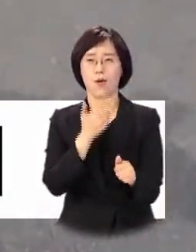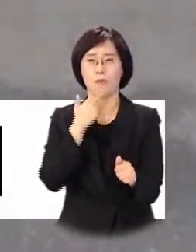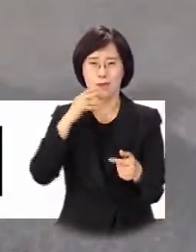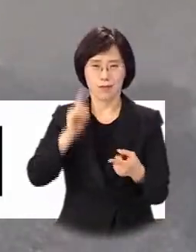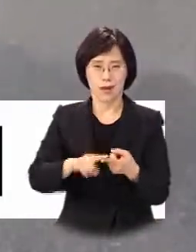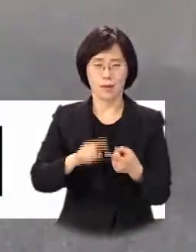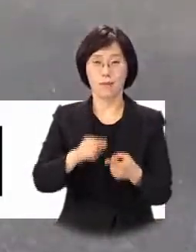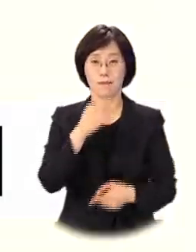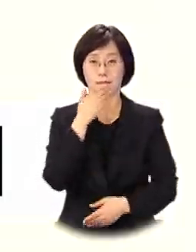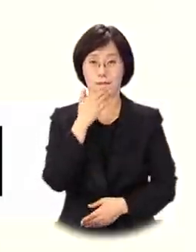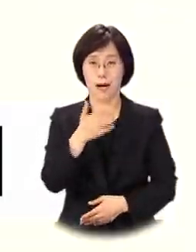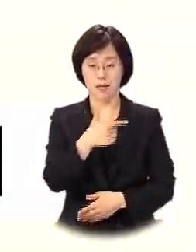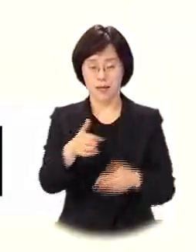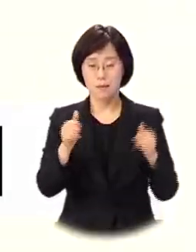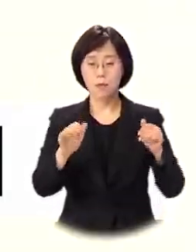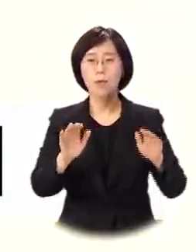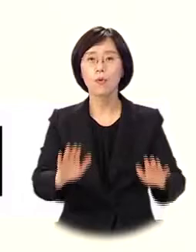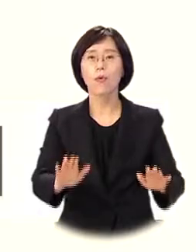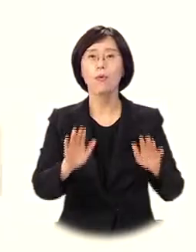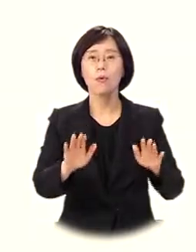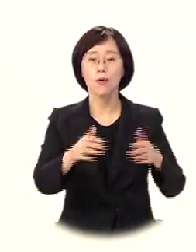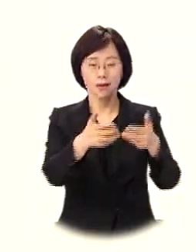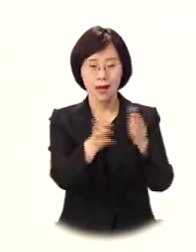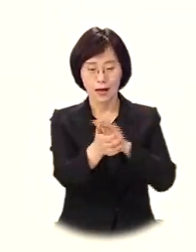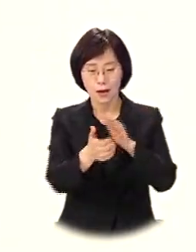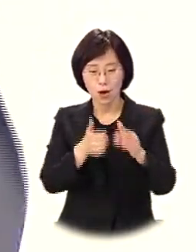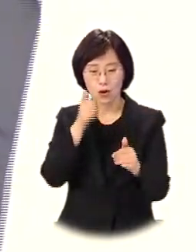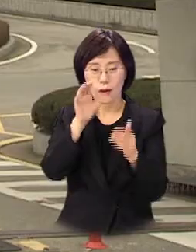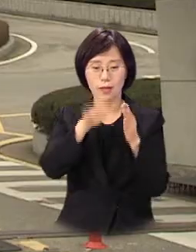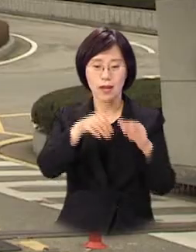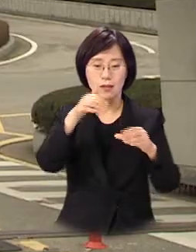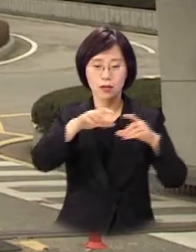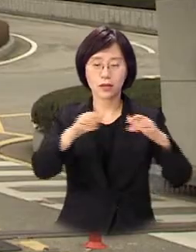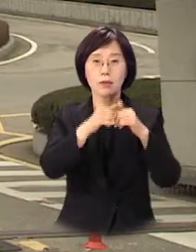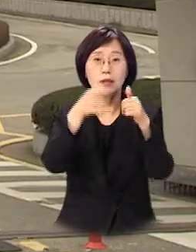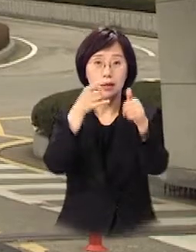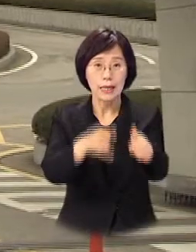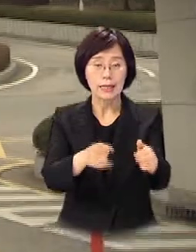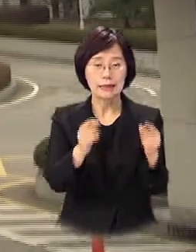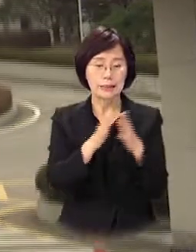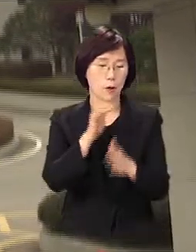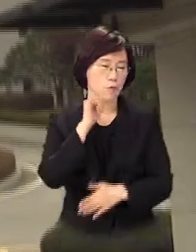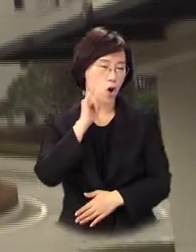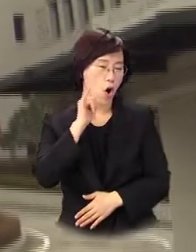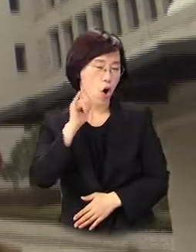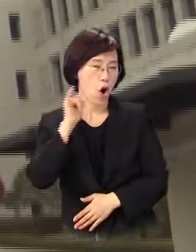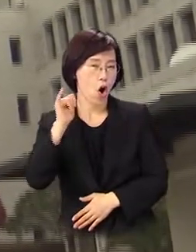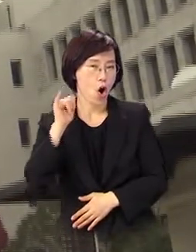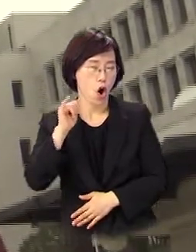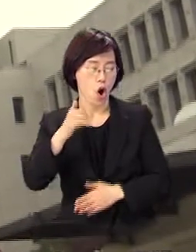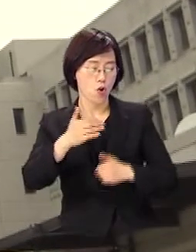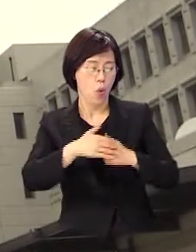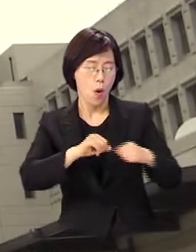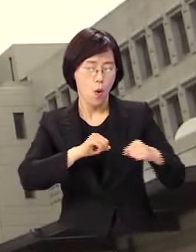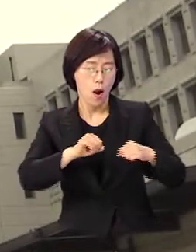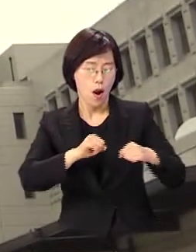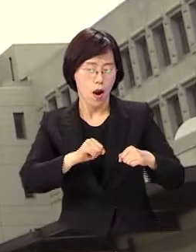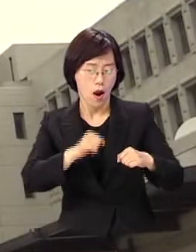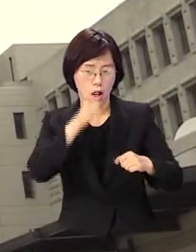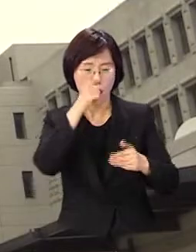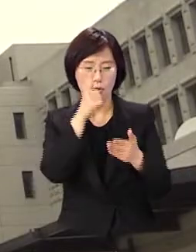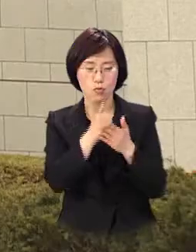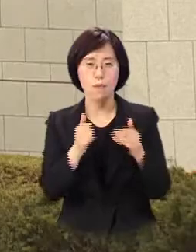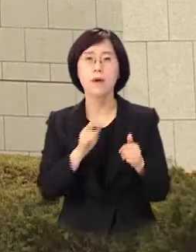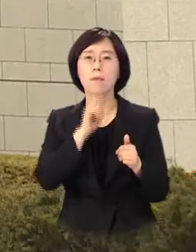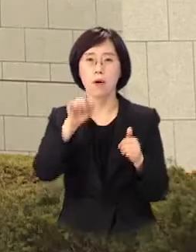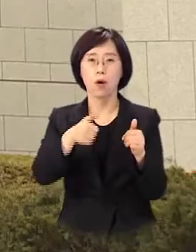됐습니다. 대법원은 오늘 당내 경선에서 선거 구민들을 상대로 직접 통화 방식으로 경선 운동을 한 혐의로 기소된 홍